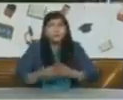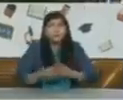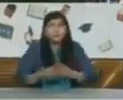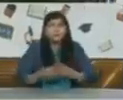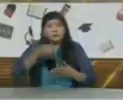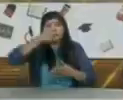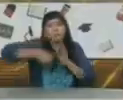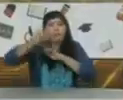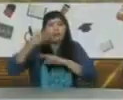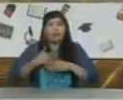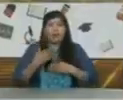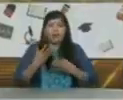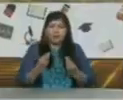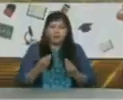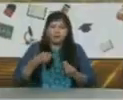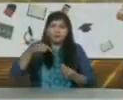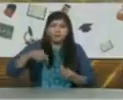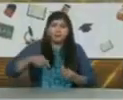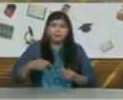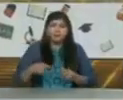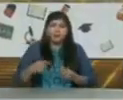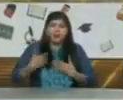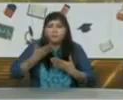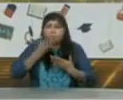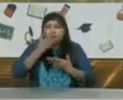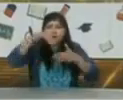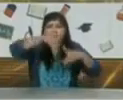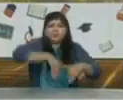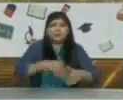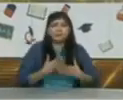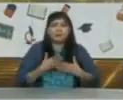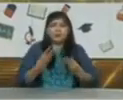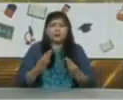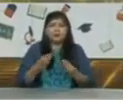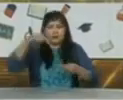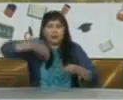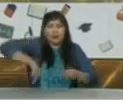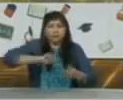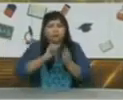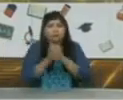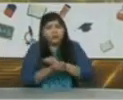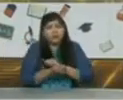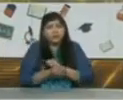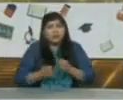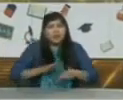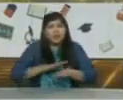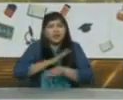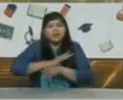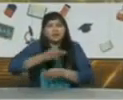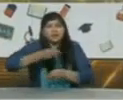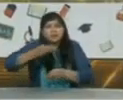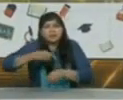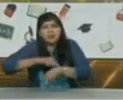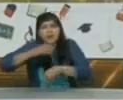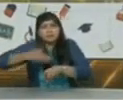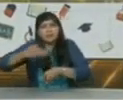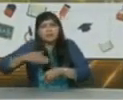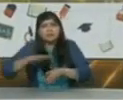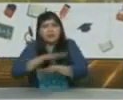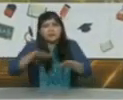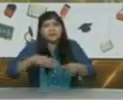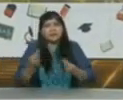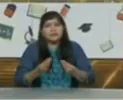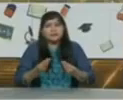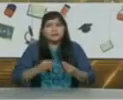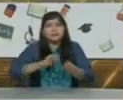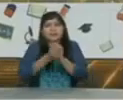होगा, उतरने से भी डर लगा होगा, लेकिन आप अच्छे तरह आज तैरना सीख गए होंगे। मतलब जो कठिन था